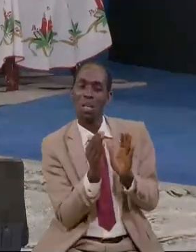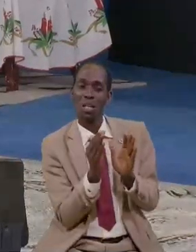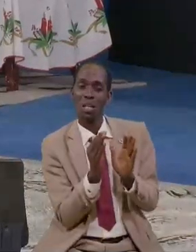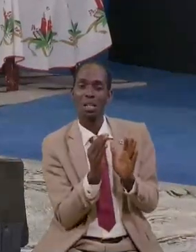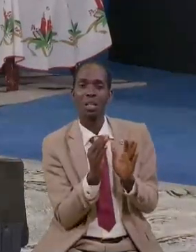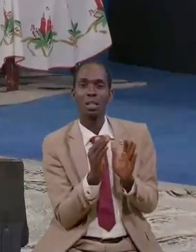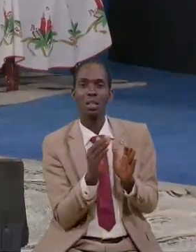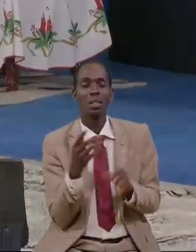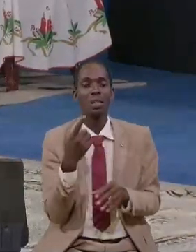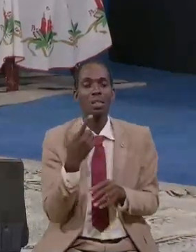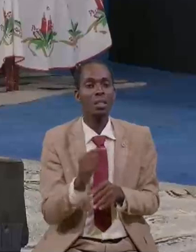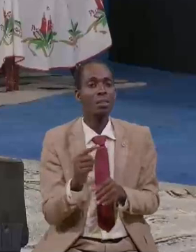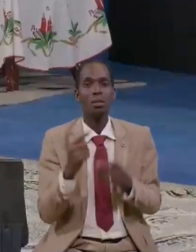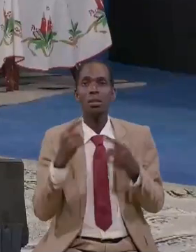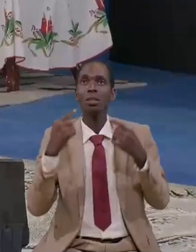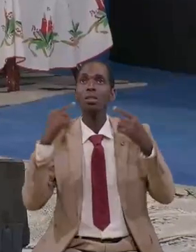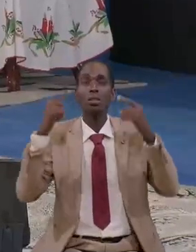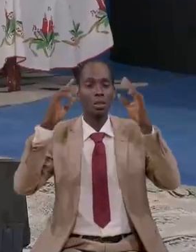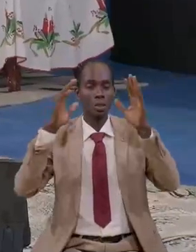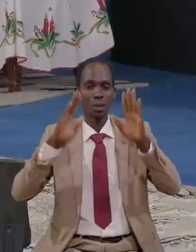C'est comme